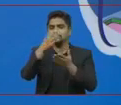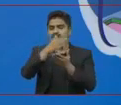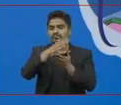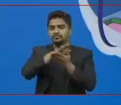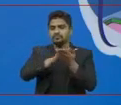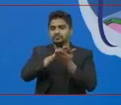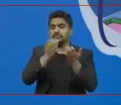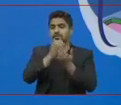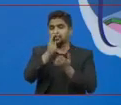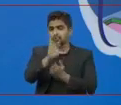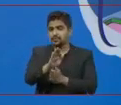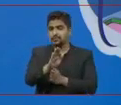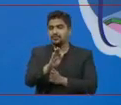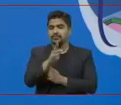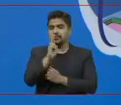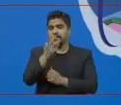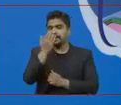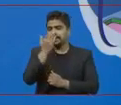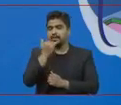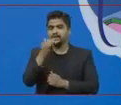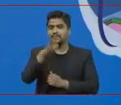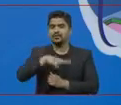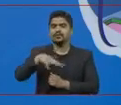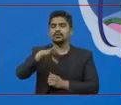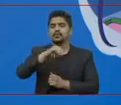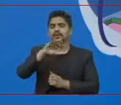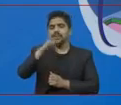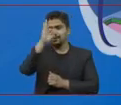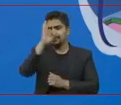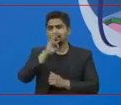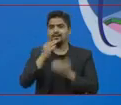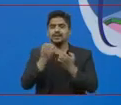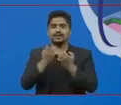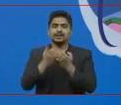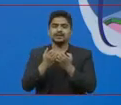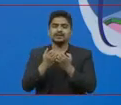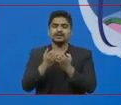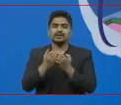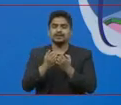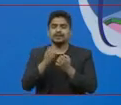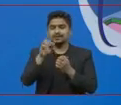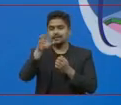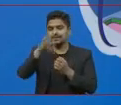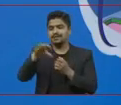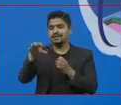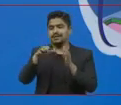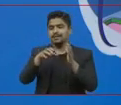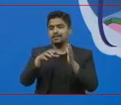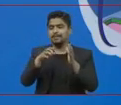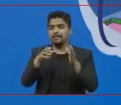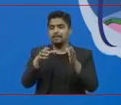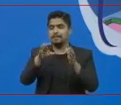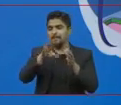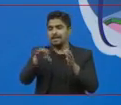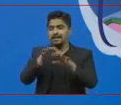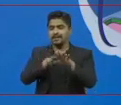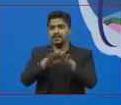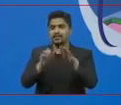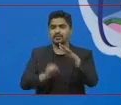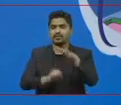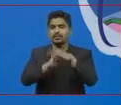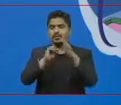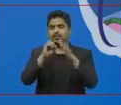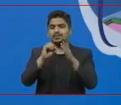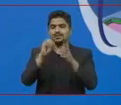यो युद्ध जित्न सक्छौँ। त्यसैले सबैलाई, विशेष गरी स्थानीय पालिकाहरू, प्रदेशहरू, प्रमुख जिल्ला अधिकारी